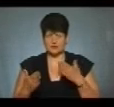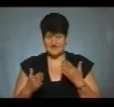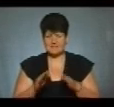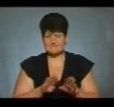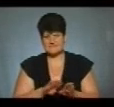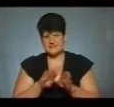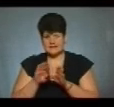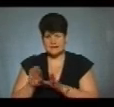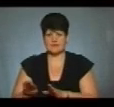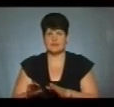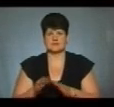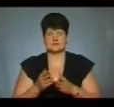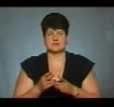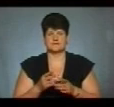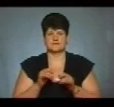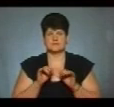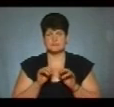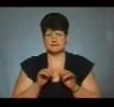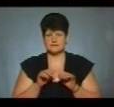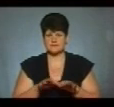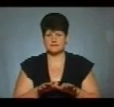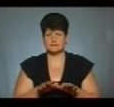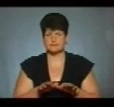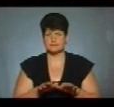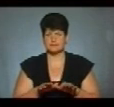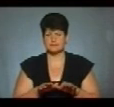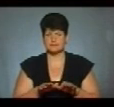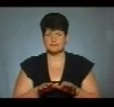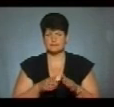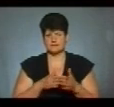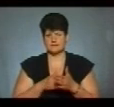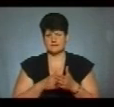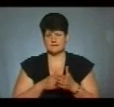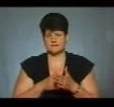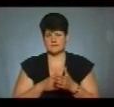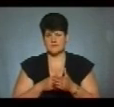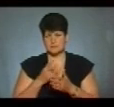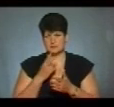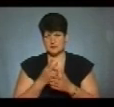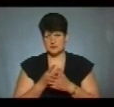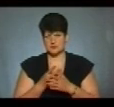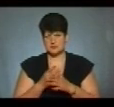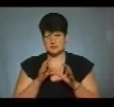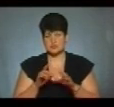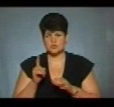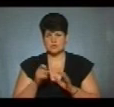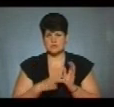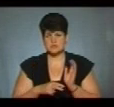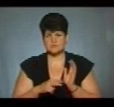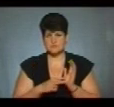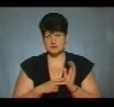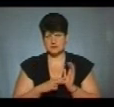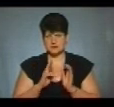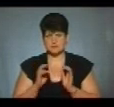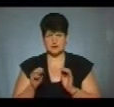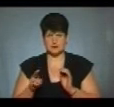підготовче провадження в межах строків, які передбачені статтею 177 ГПК